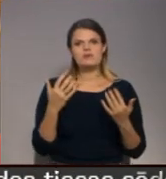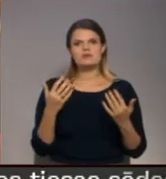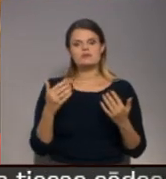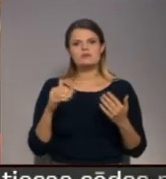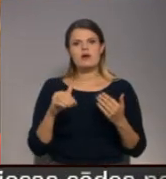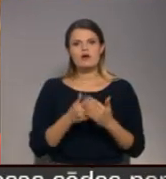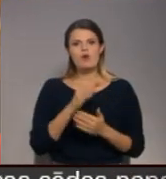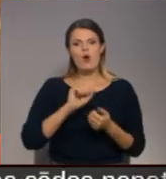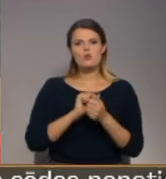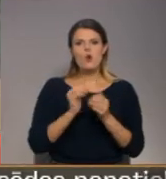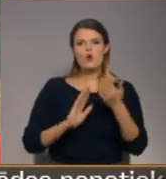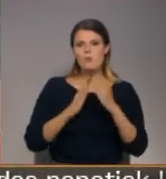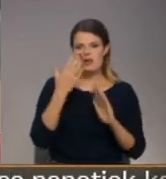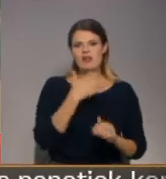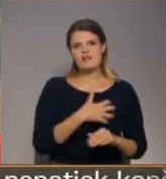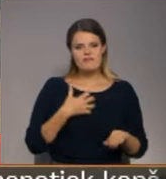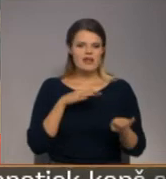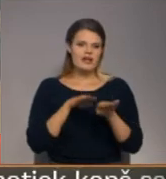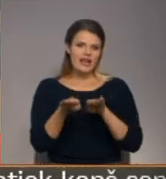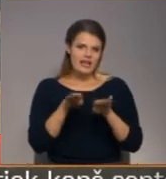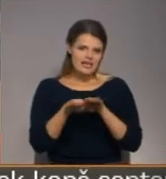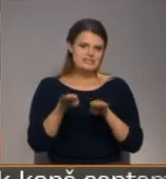ir vajadzīgs arī